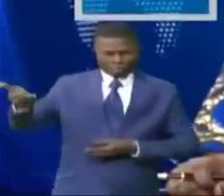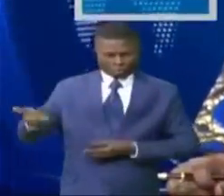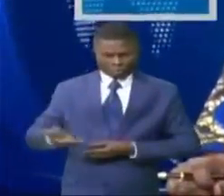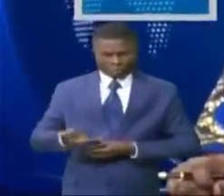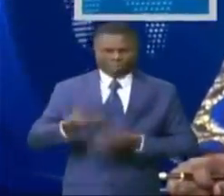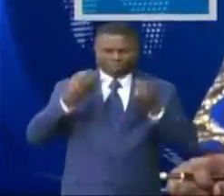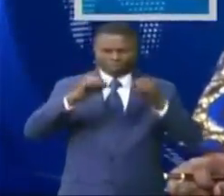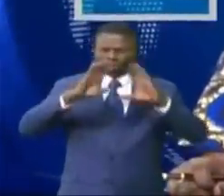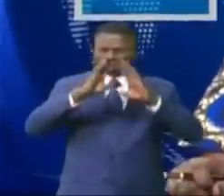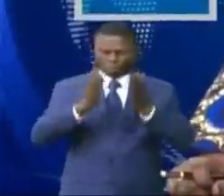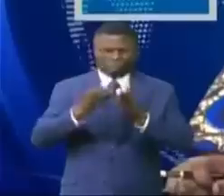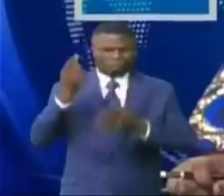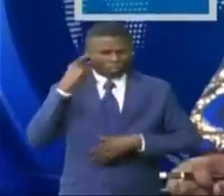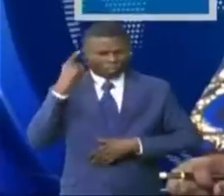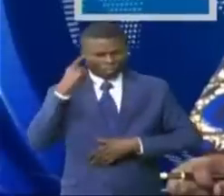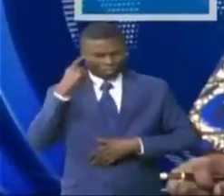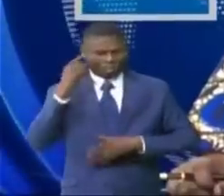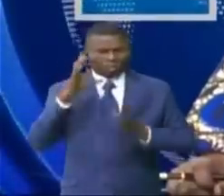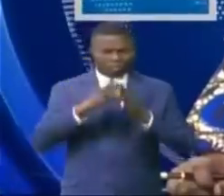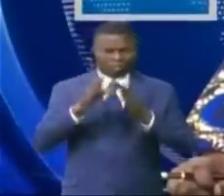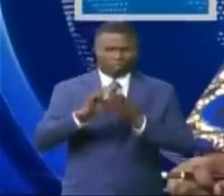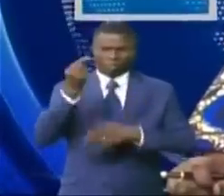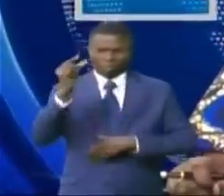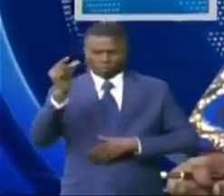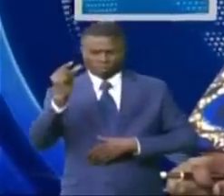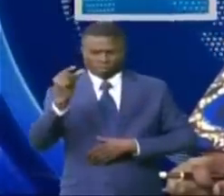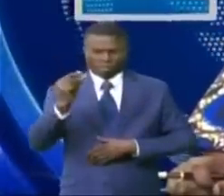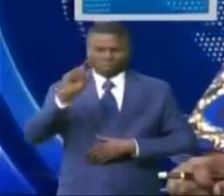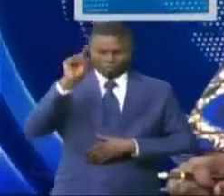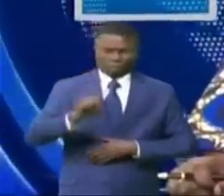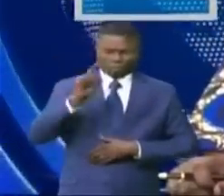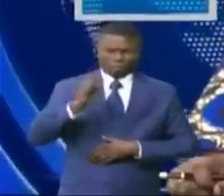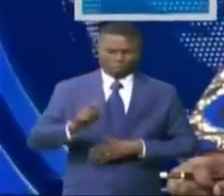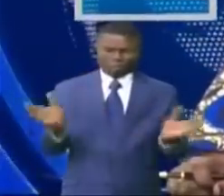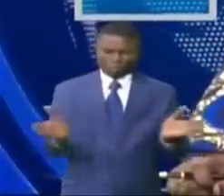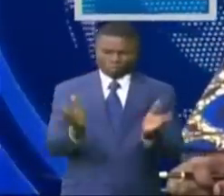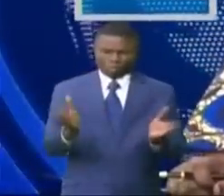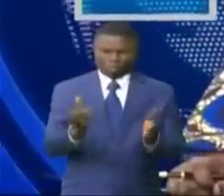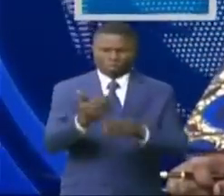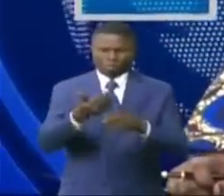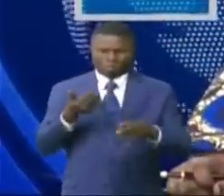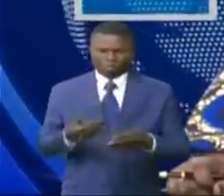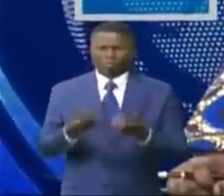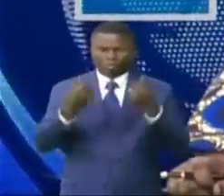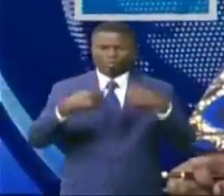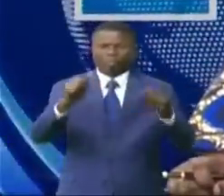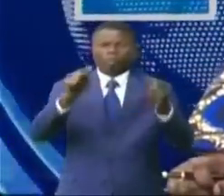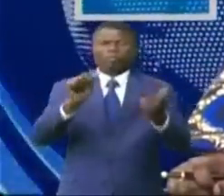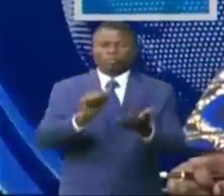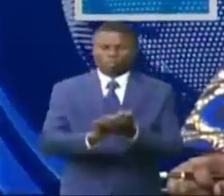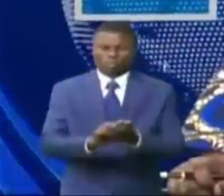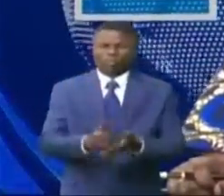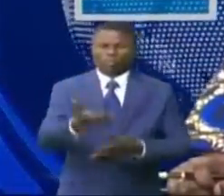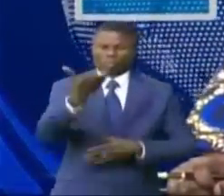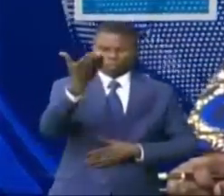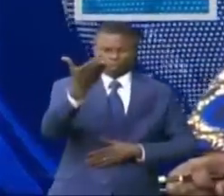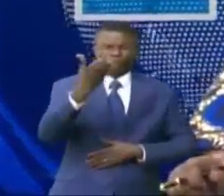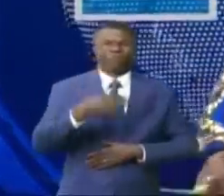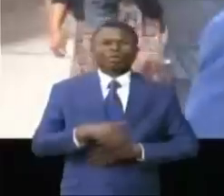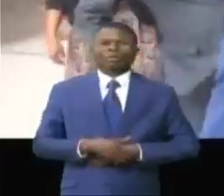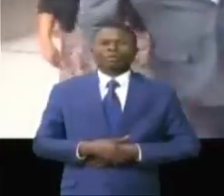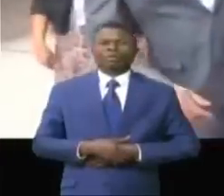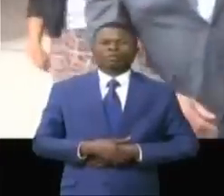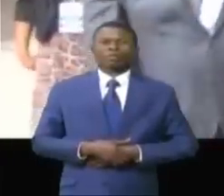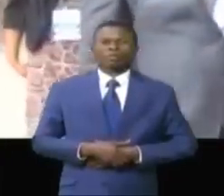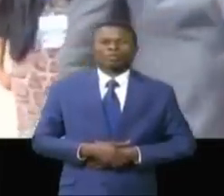les informations en rapport avec les minéraux appelés à être encadrés avant leur certification. Nadine Fotoka.